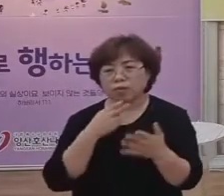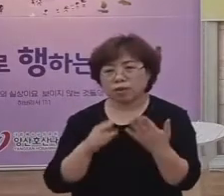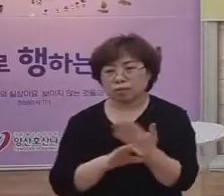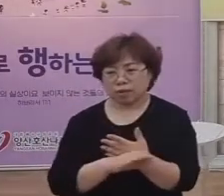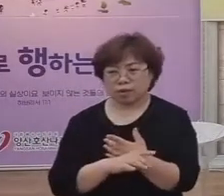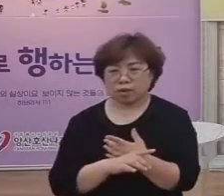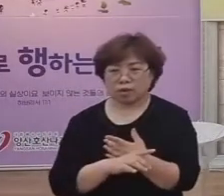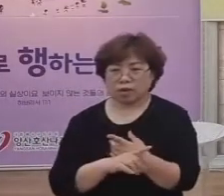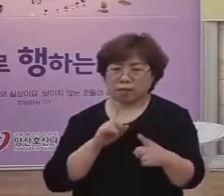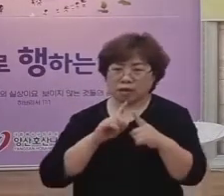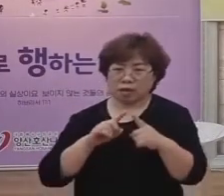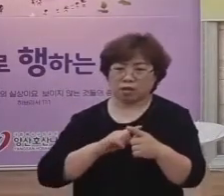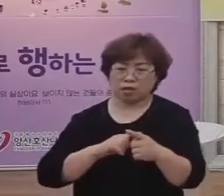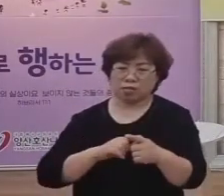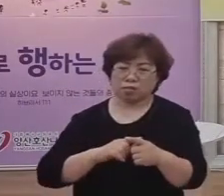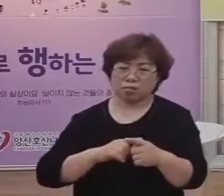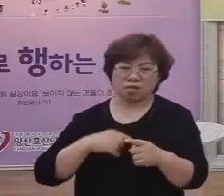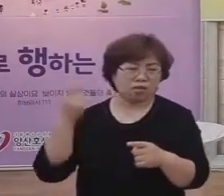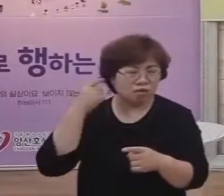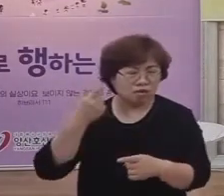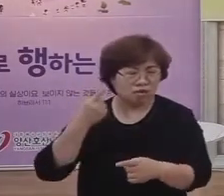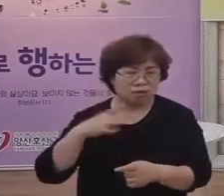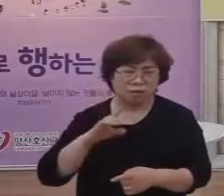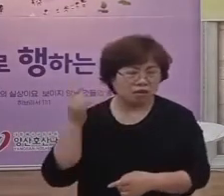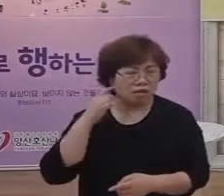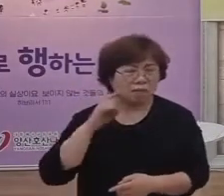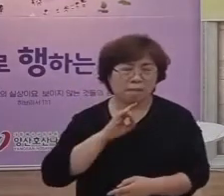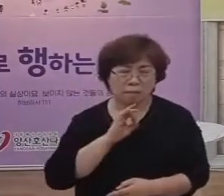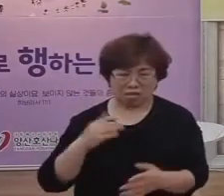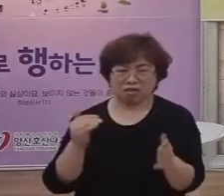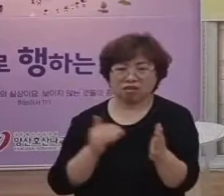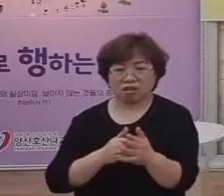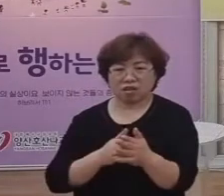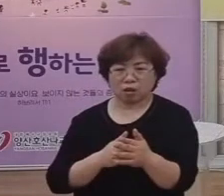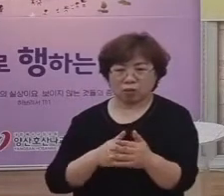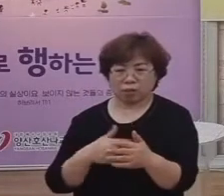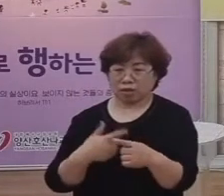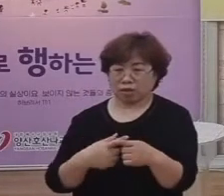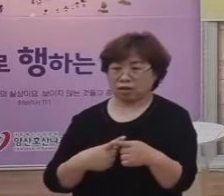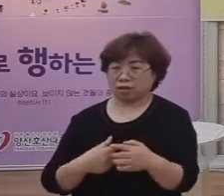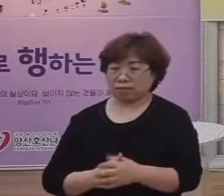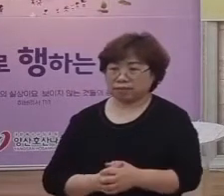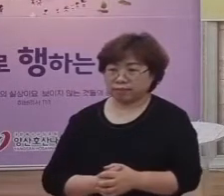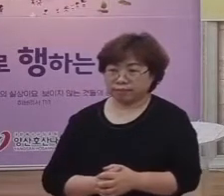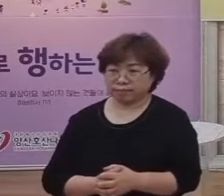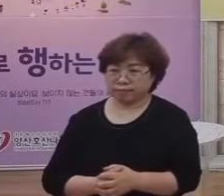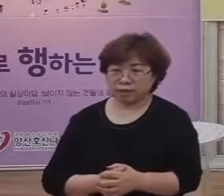말씀으로 사람이 바뀌면 제일 먼저 알아보는 사람이 가족이에요.